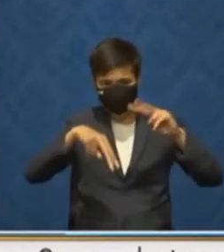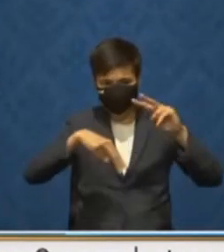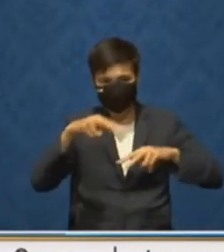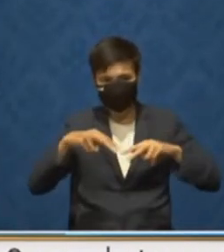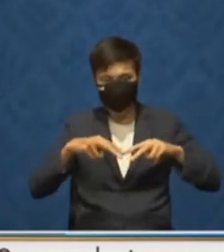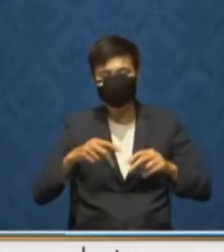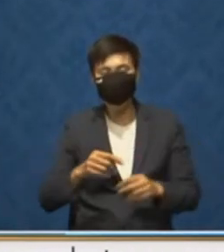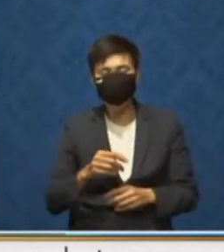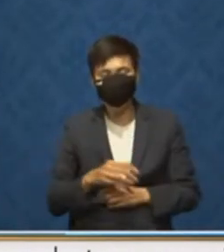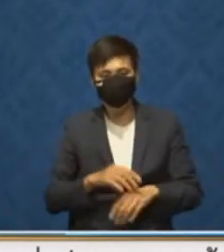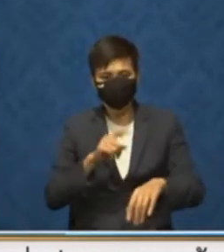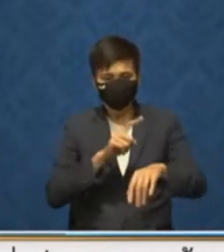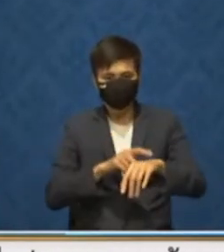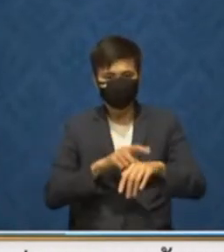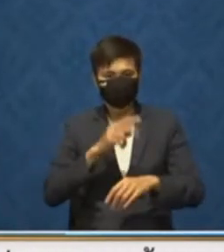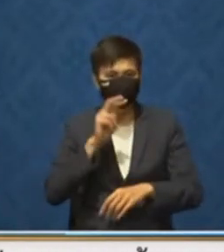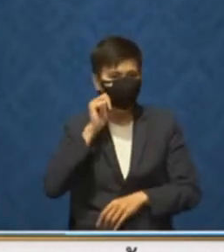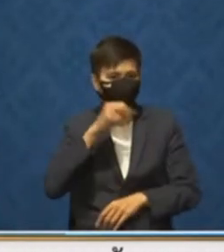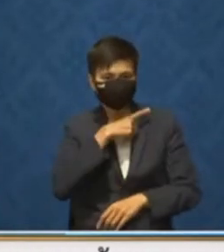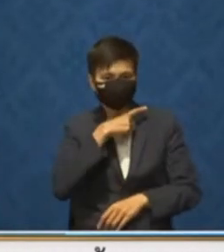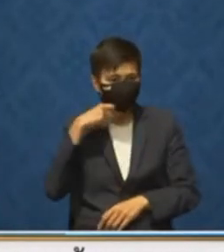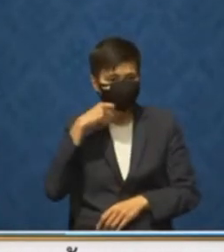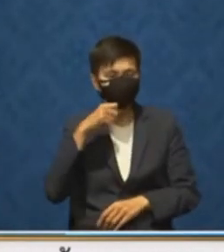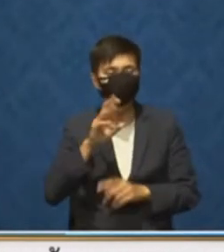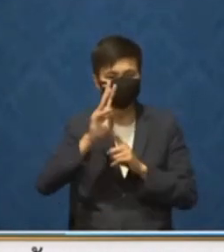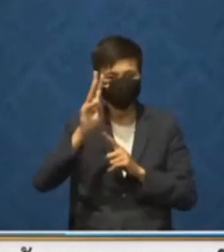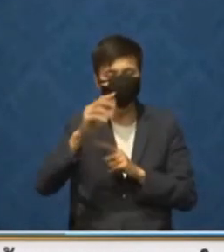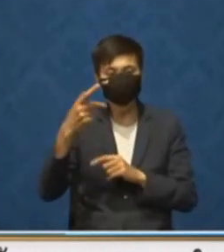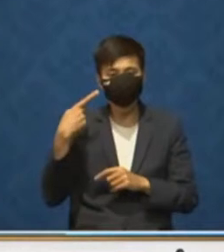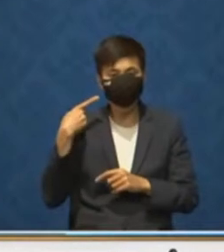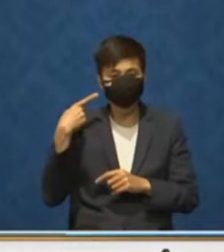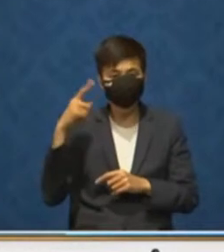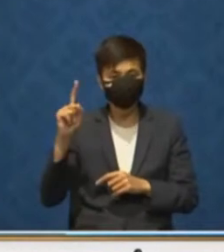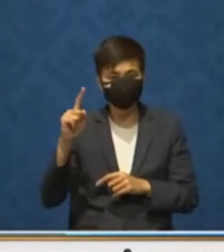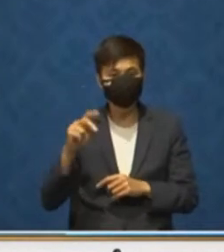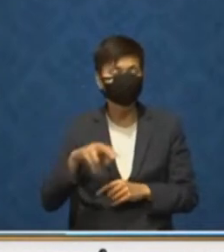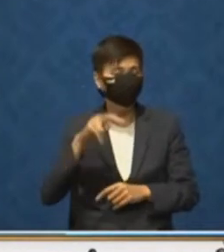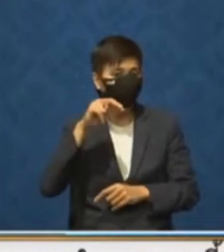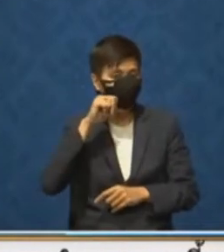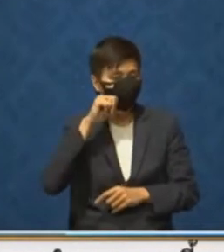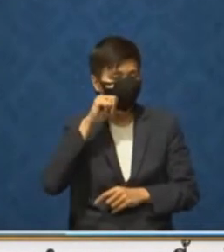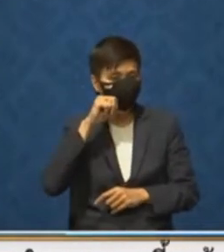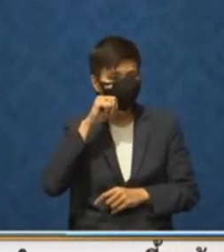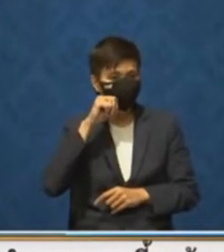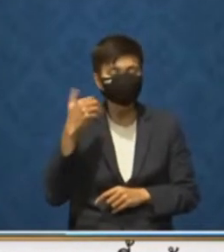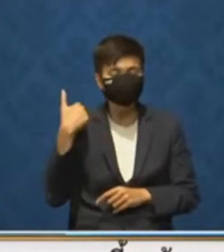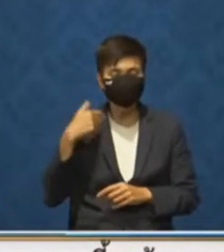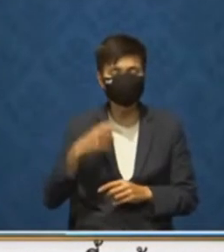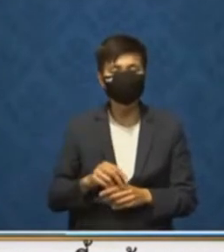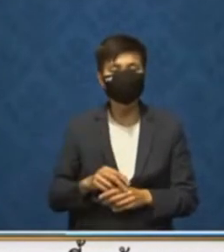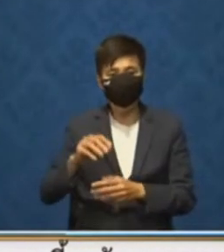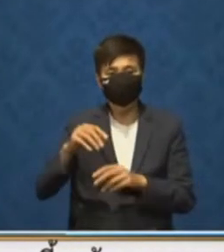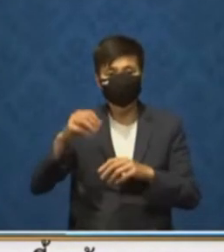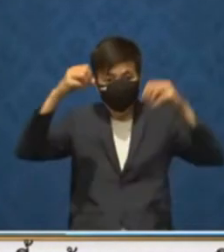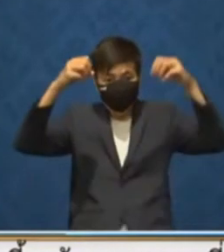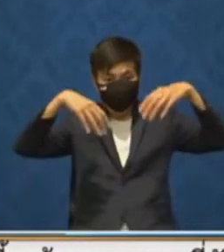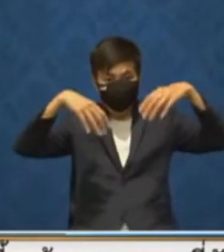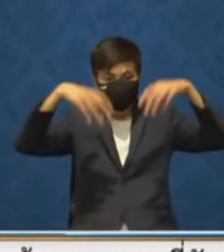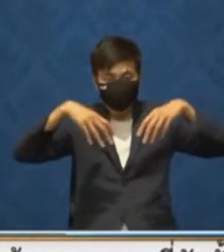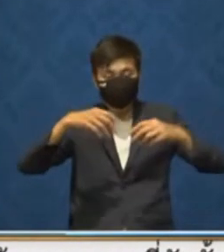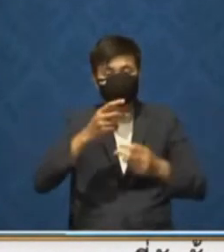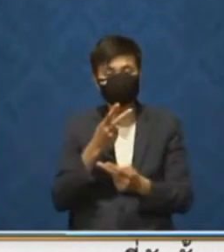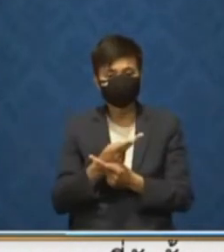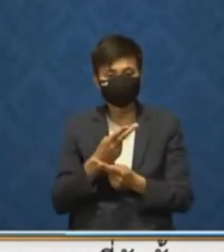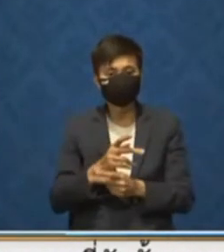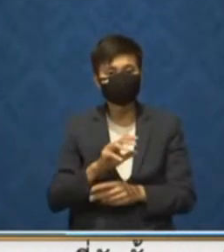โดยมีมาตรการที่ชัดเจน 6ใช้ประโยชน์จากพื้นที่ลุ่มต่ำ 11ทุ่งกักเก็บน้ำฝนปี 2564ได้